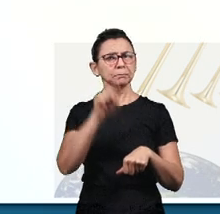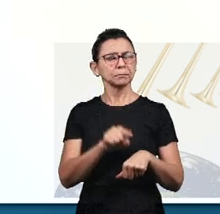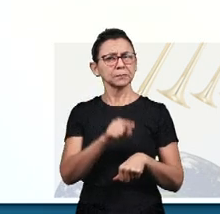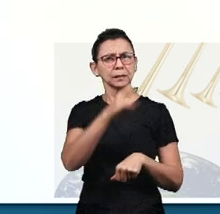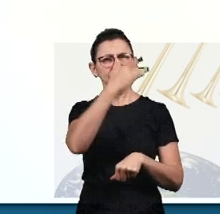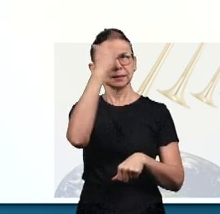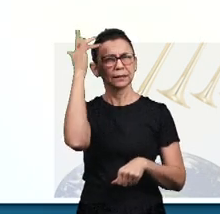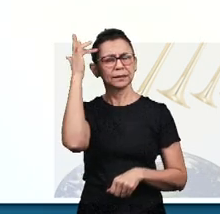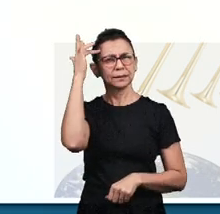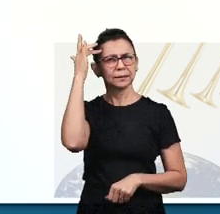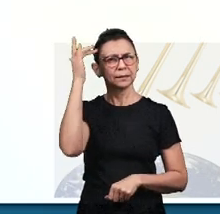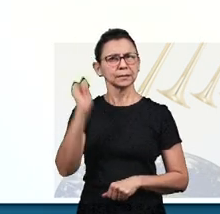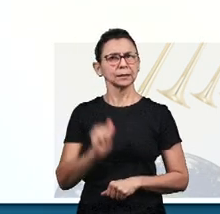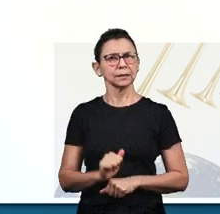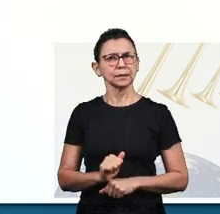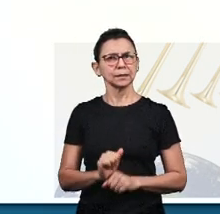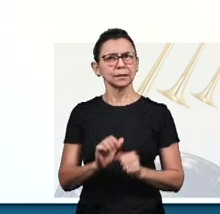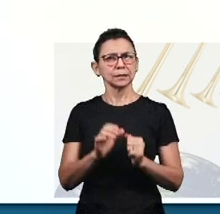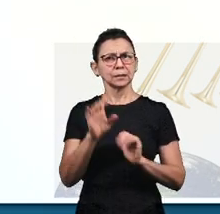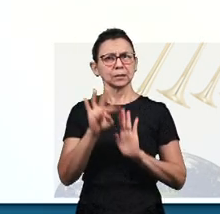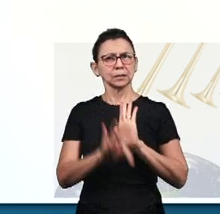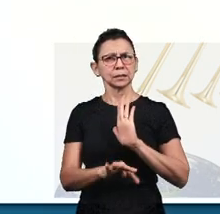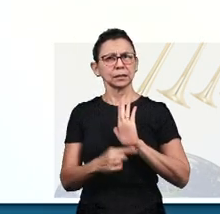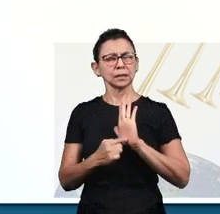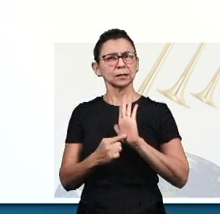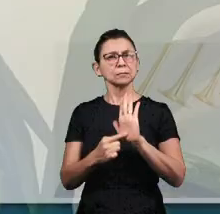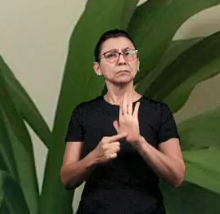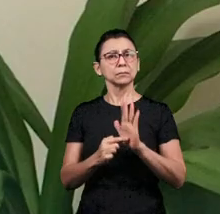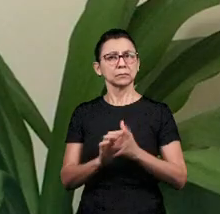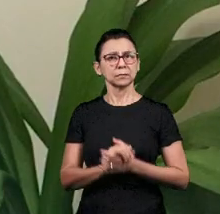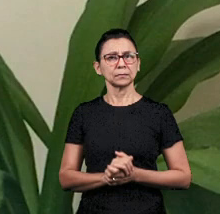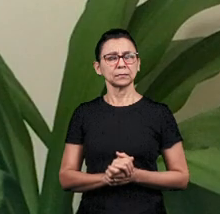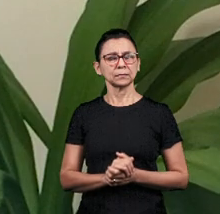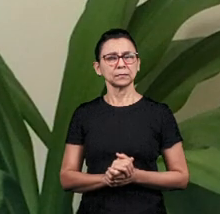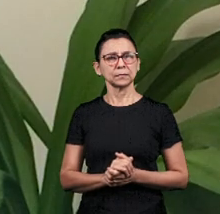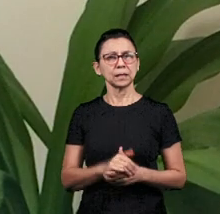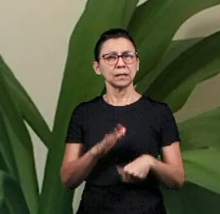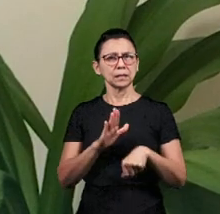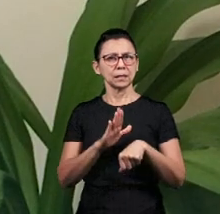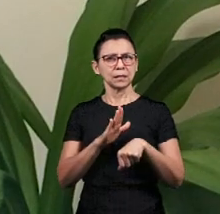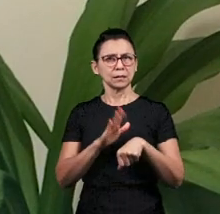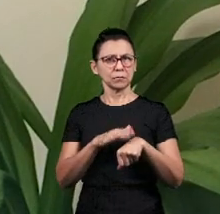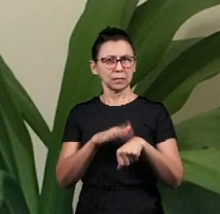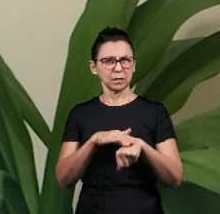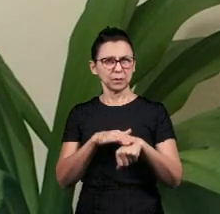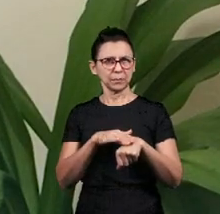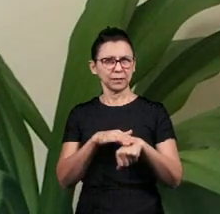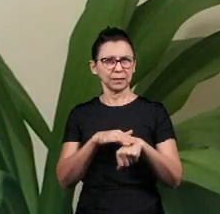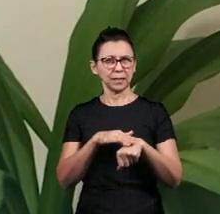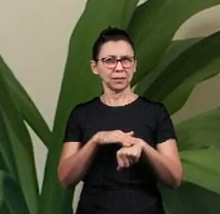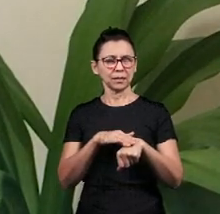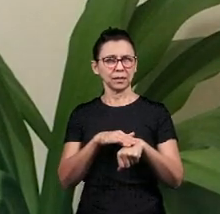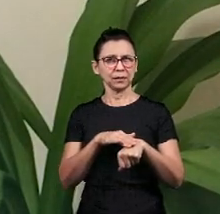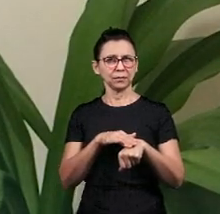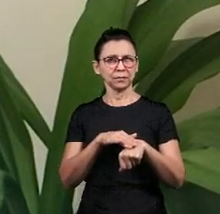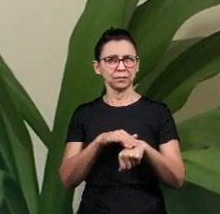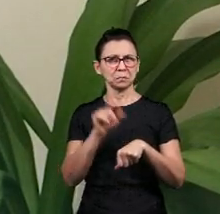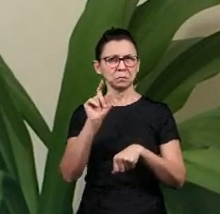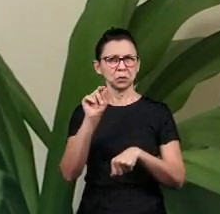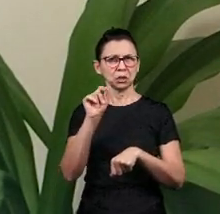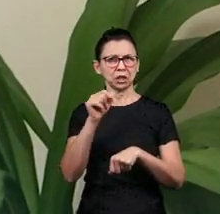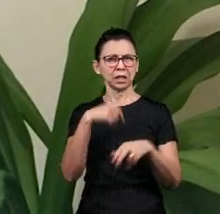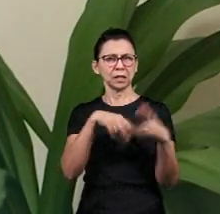bibliques. Très bien. Pour cette première question, nous allons voir la réponse en